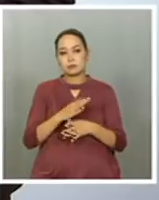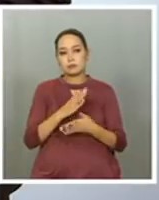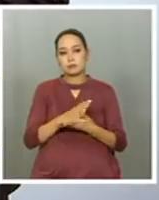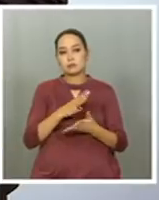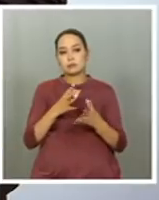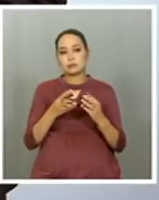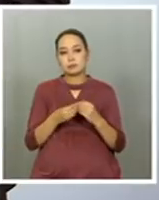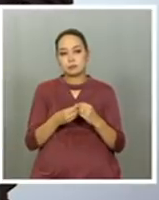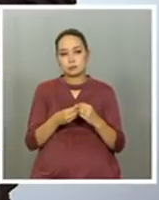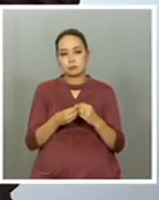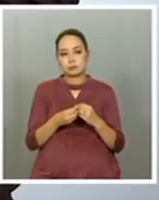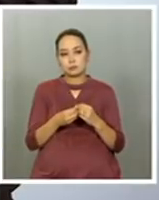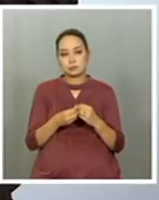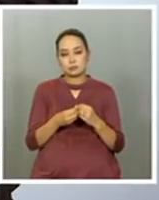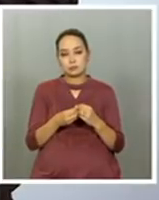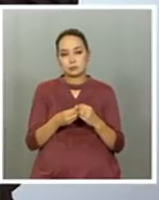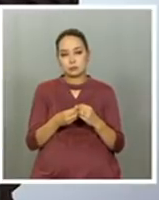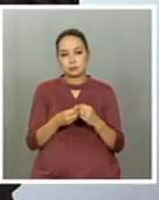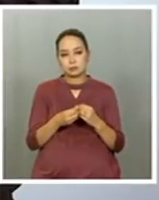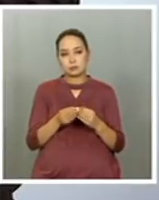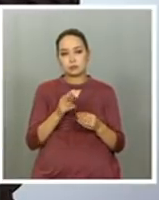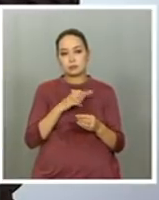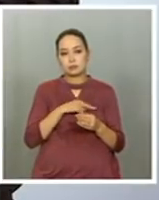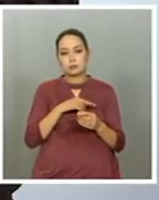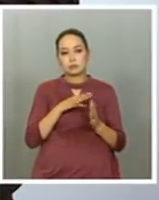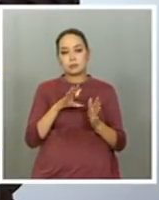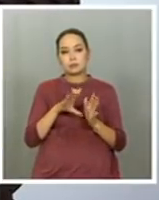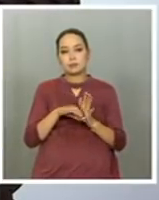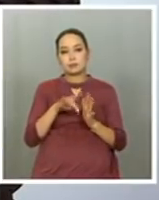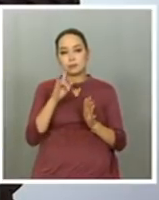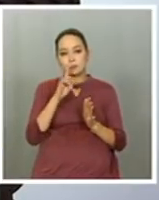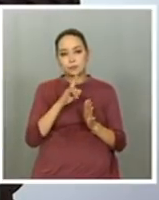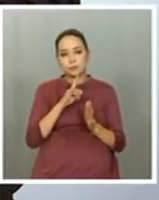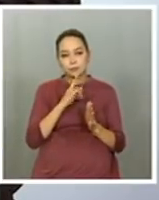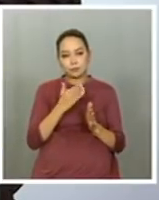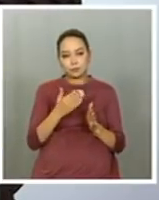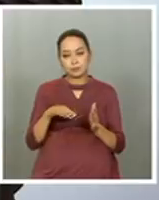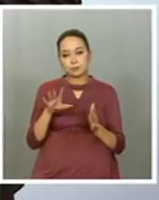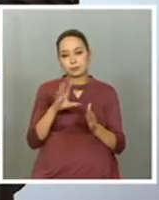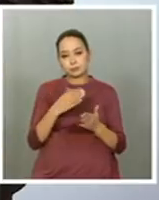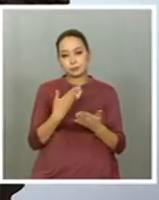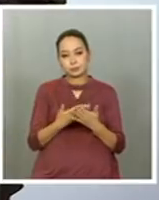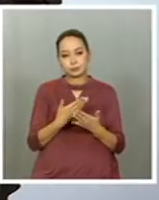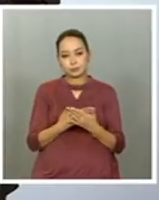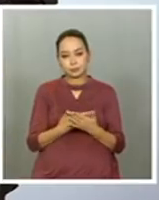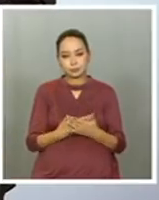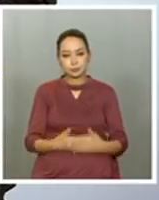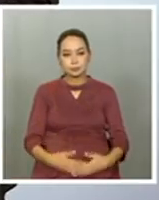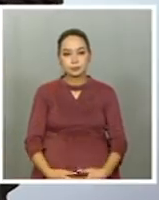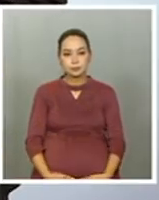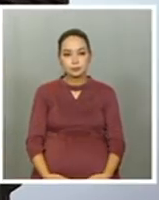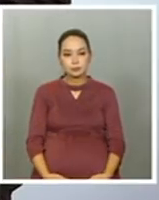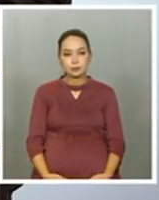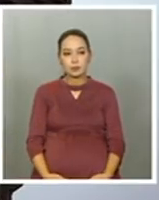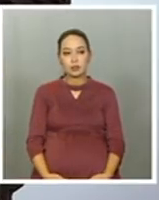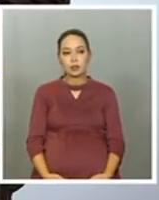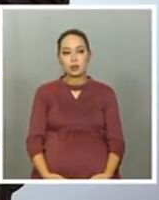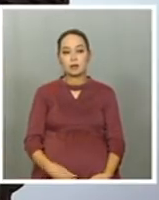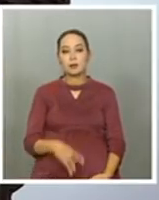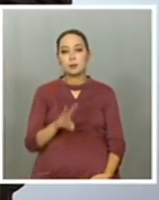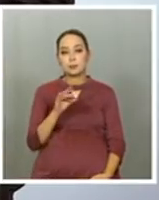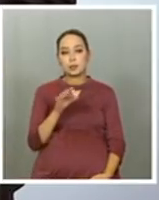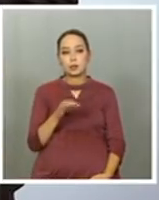яғни мезоаудандастырудың мысалы ретінде біз Қазақстанның облыстарын мысалға келтіруге болады. Ал микроаудандастыру